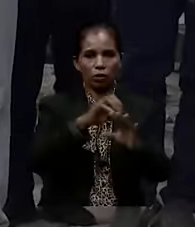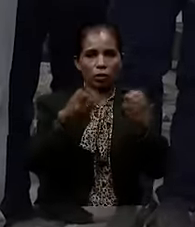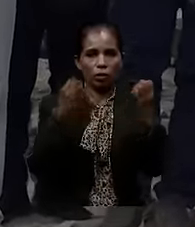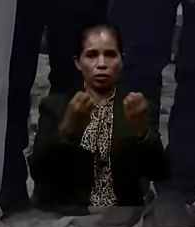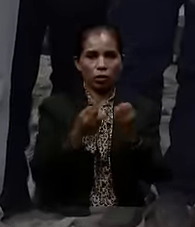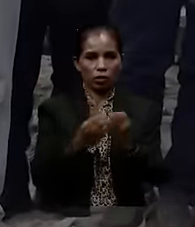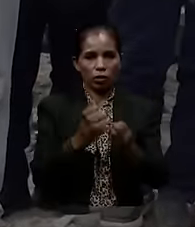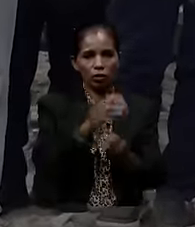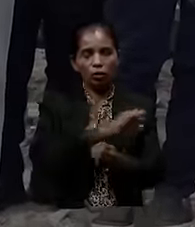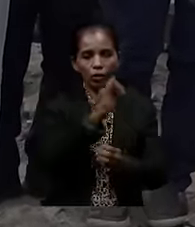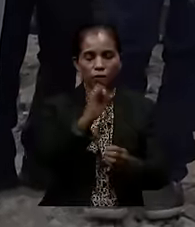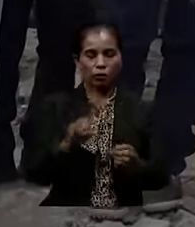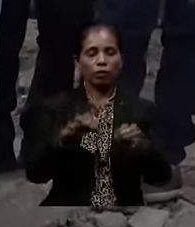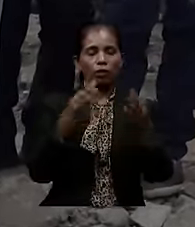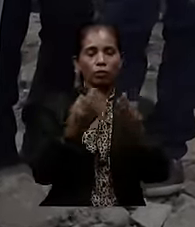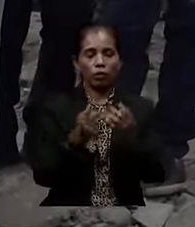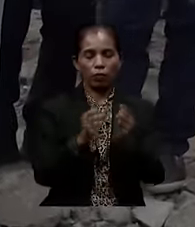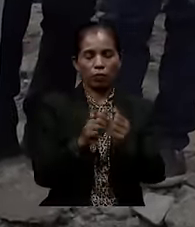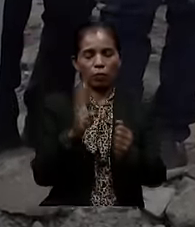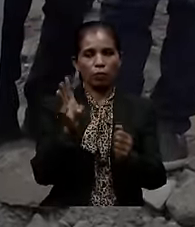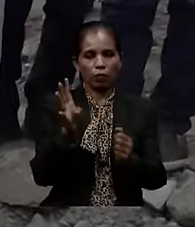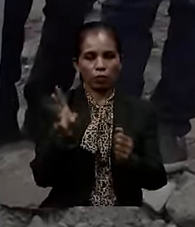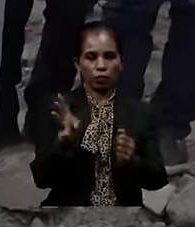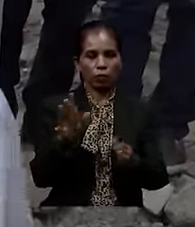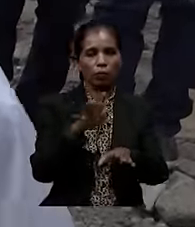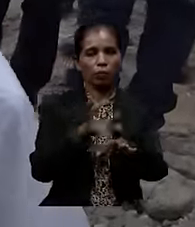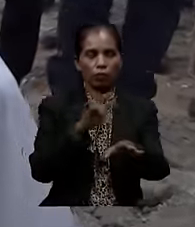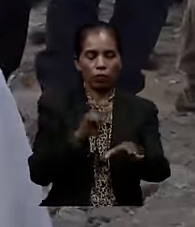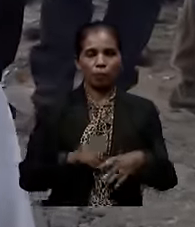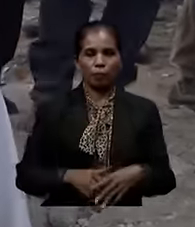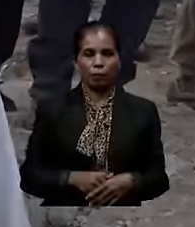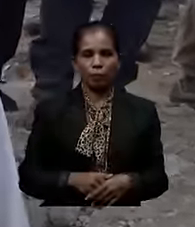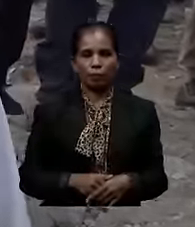urbana identifikawana umakain hatnul resin mak afetadu. Adrian Verdial, Dilma Suzeti, GMN.